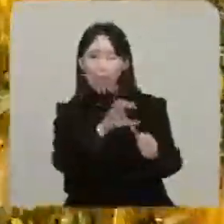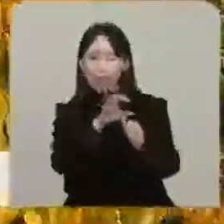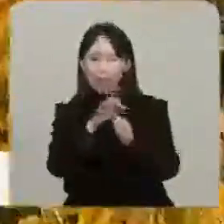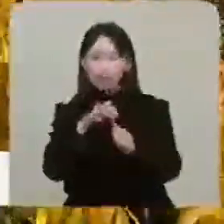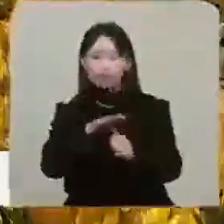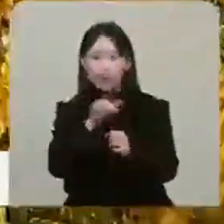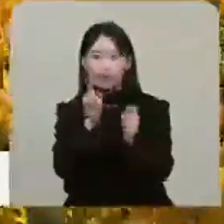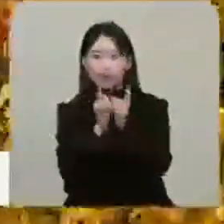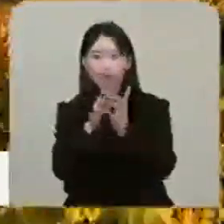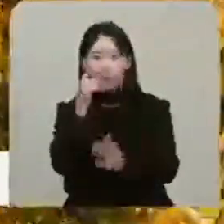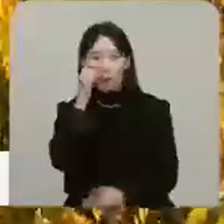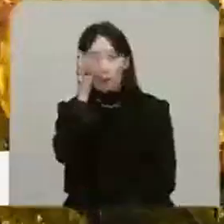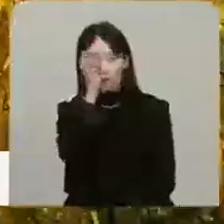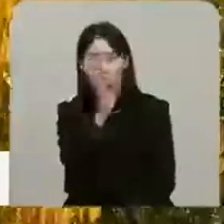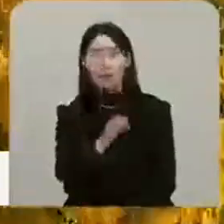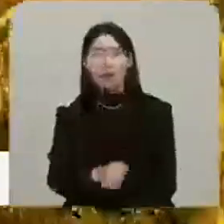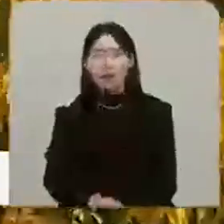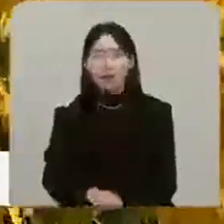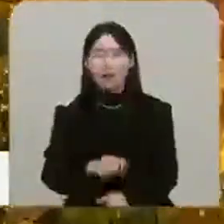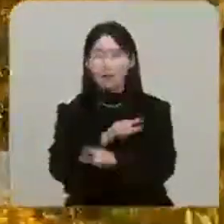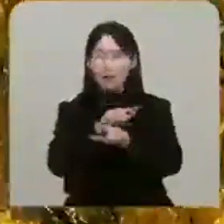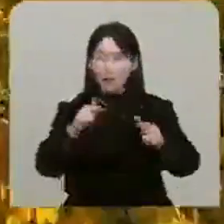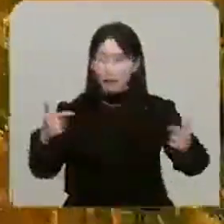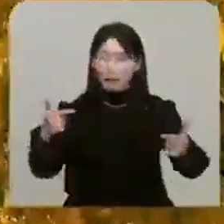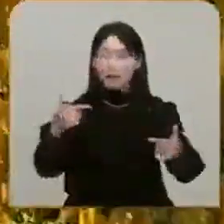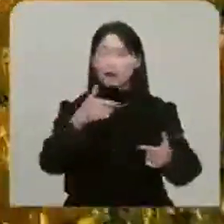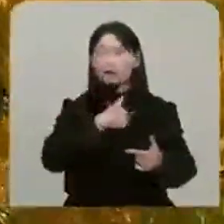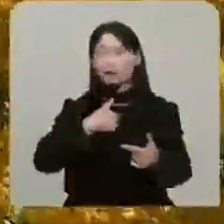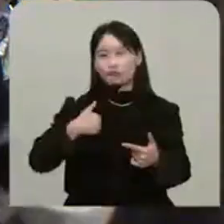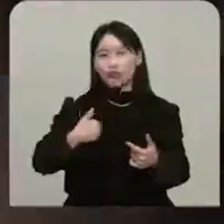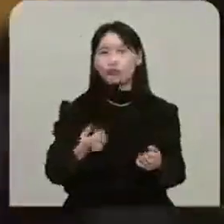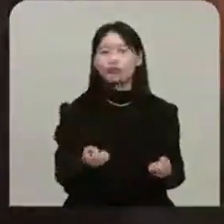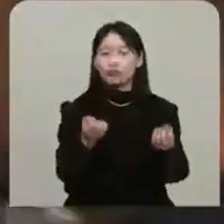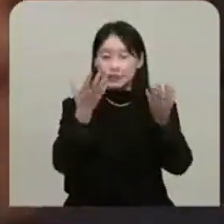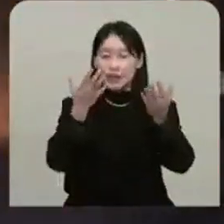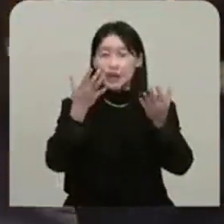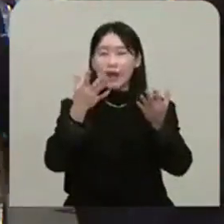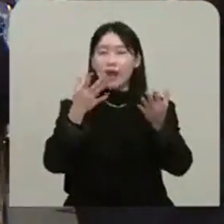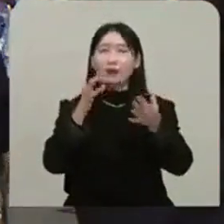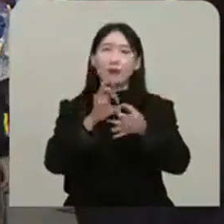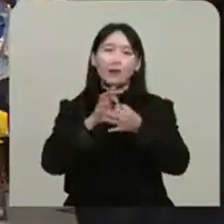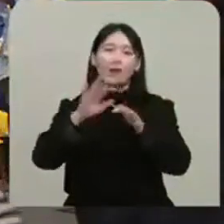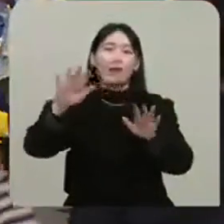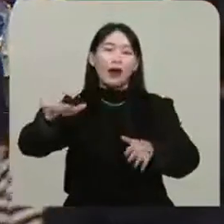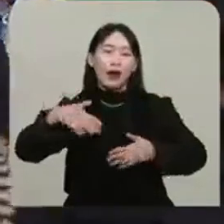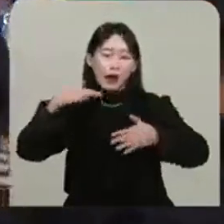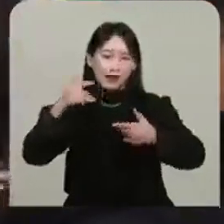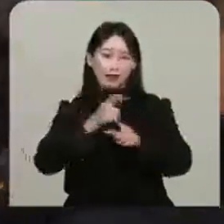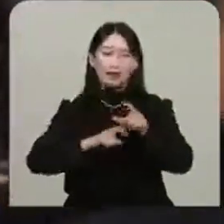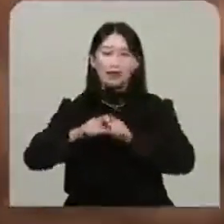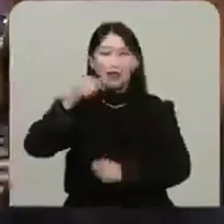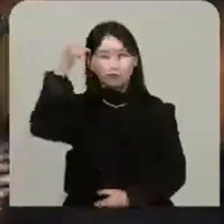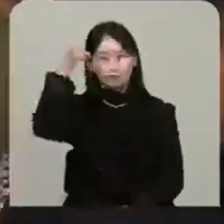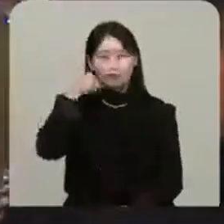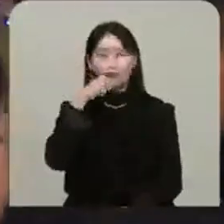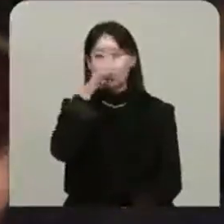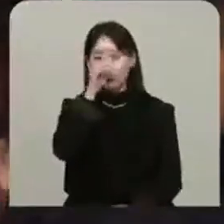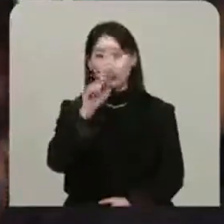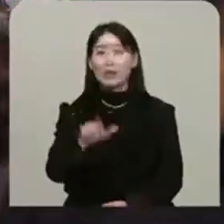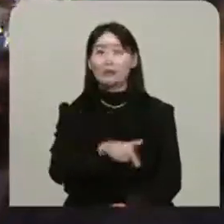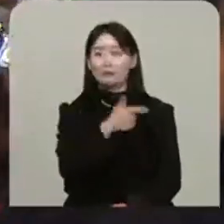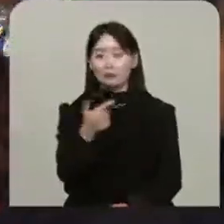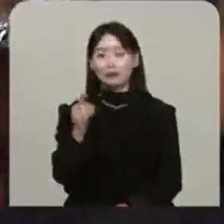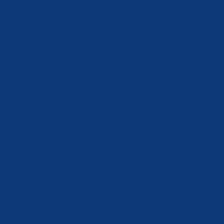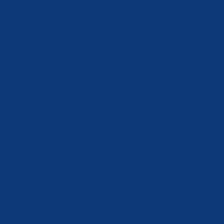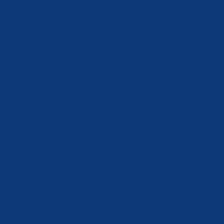가을, 곳곳에서 열린 풍성한 축제들이 가을 정취를 더한 하루였습니다. KBS 뉴스 조경모입니다.